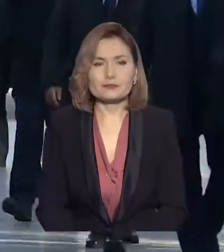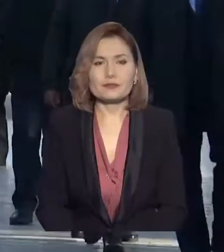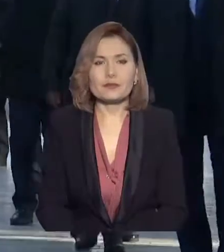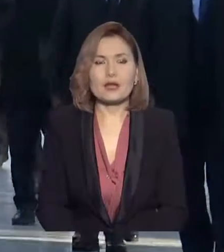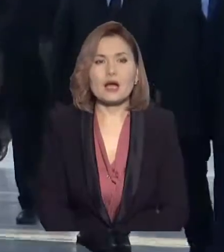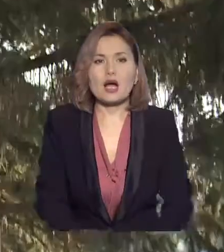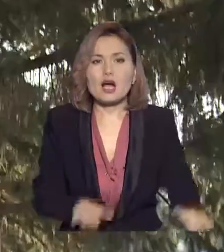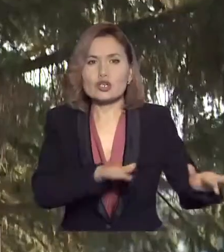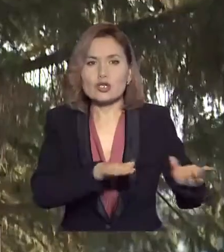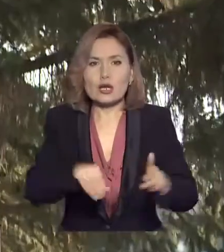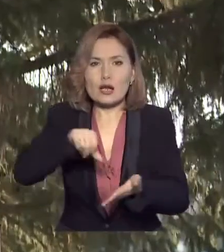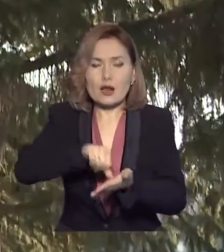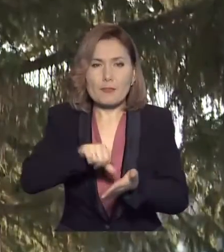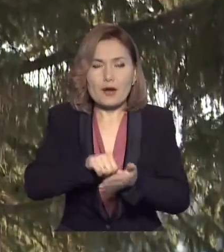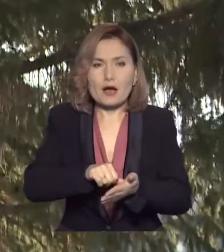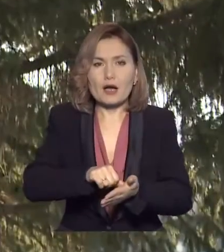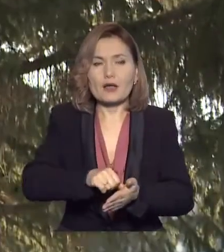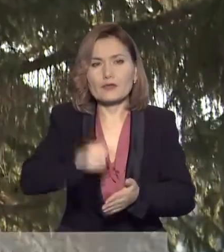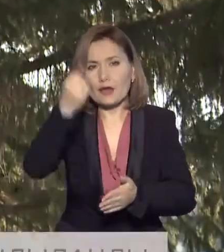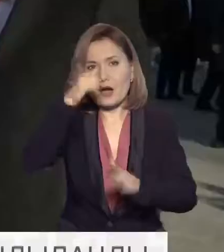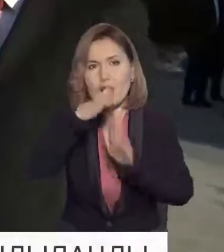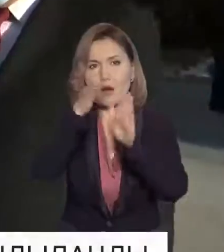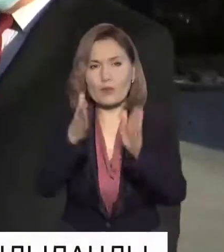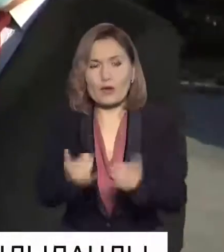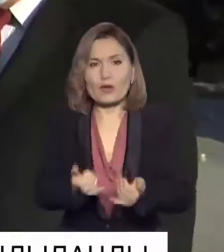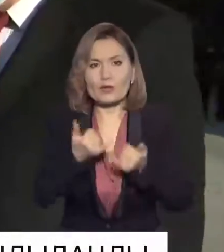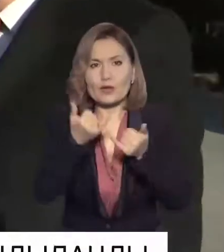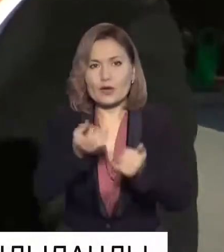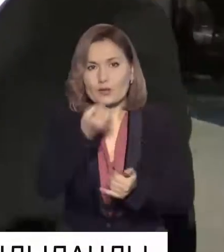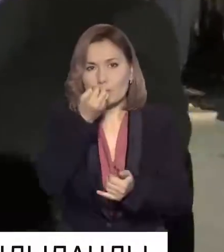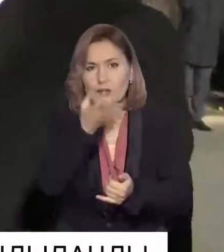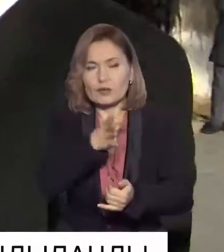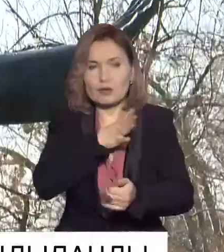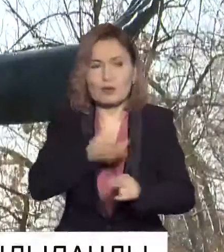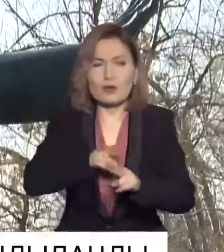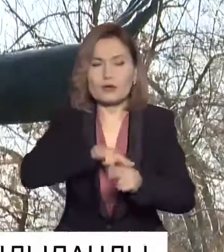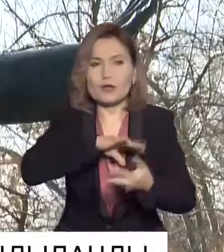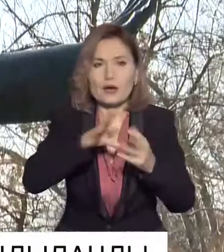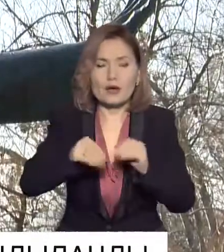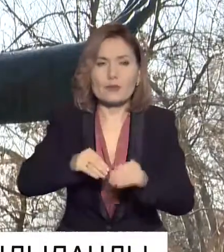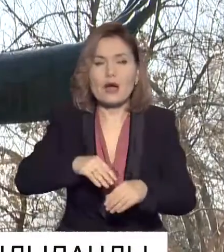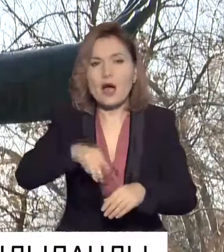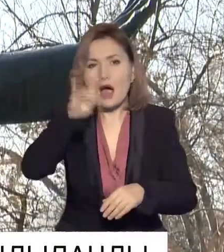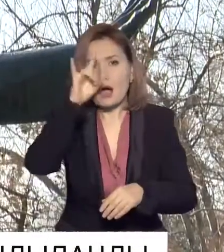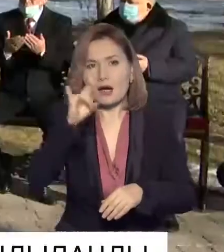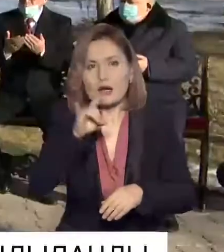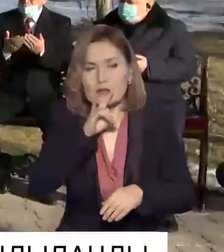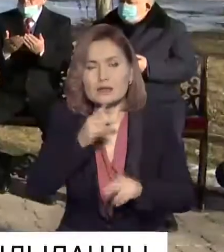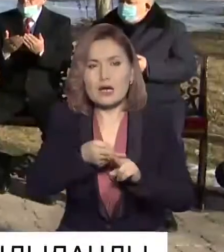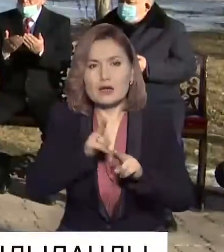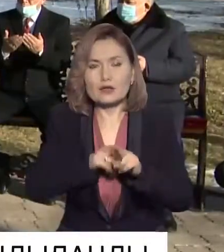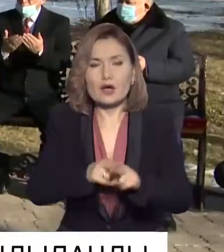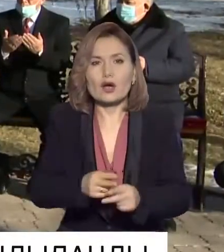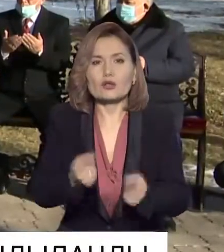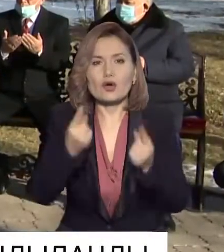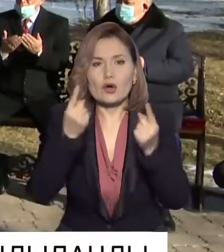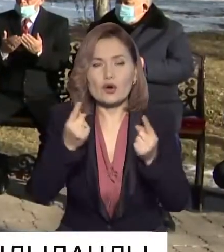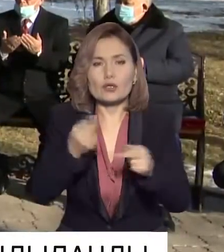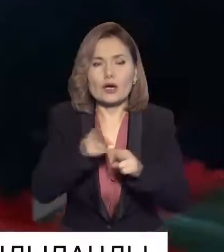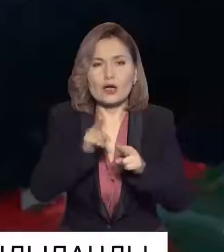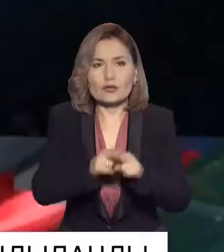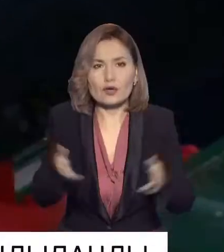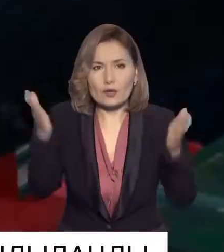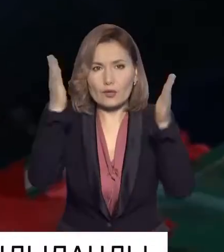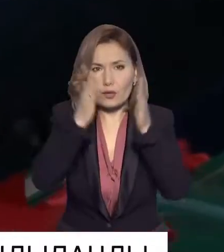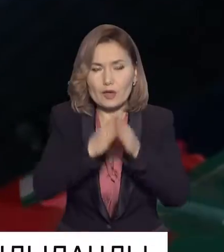Шараға жиналғандар алдымен Жамбыл Жабаев пен Нұрғиса Тілендиевтің ескерткішіне гүл шоғын қойды. Артынша Қазақтың даңқты ұлдарының құрметіне құран бағыштап құрбандық шалды.